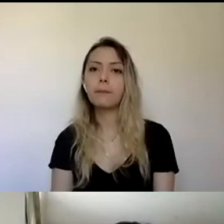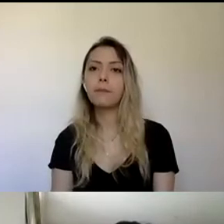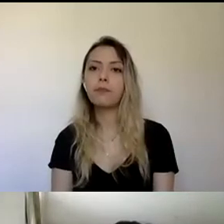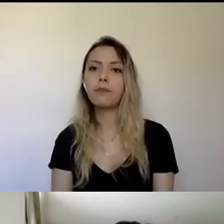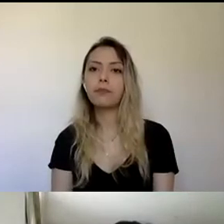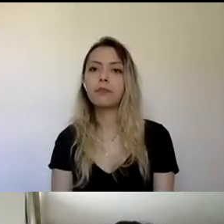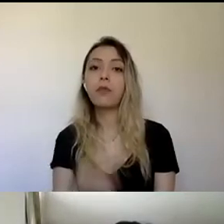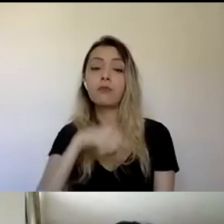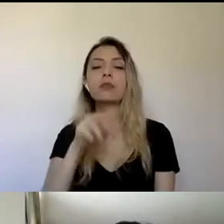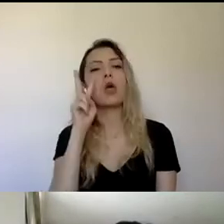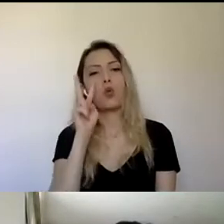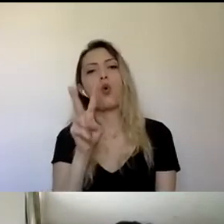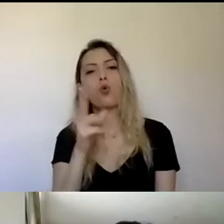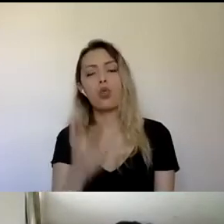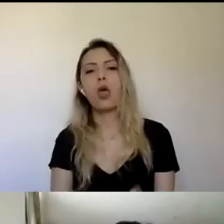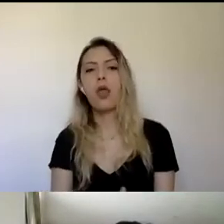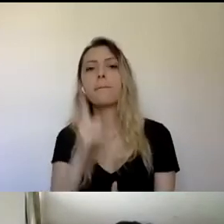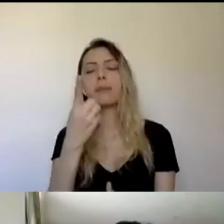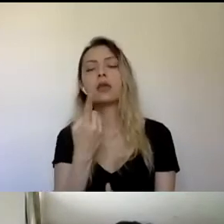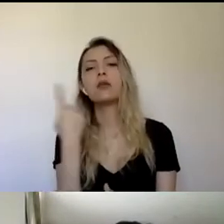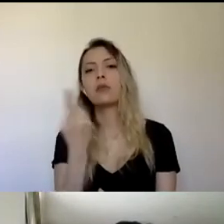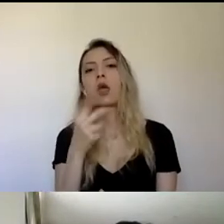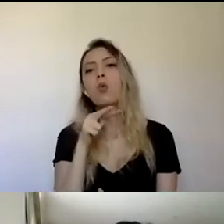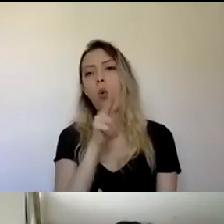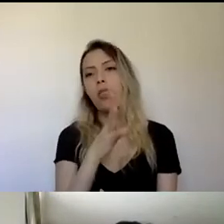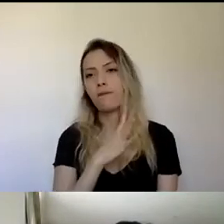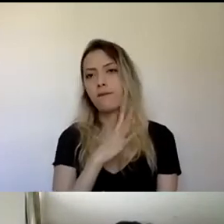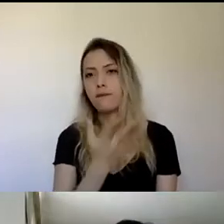bizlere gösteren bir çerçeveden aslında bahsediyoruz.